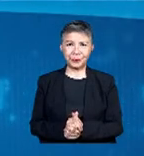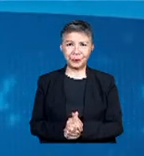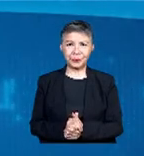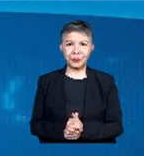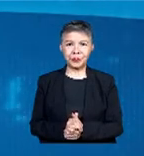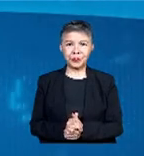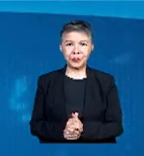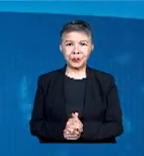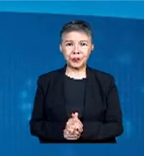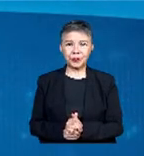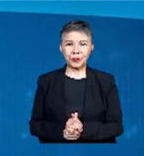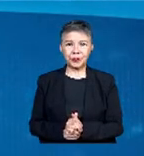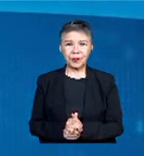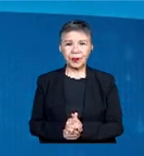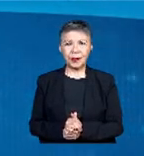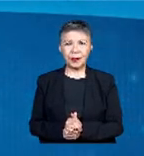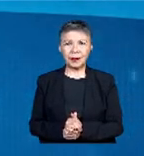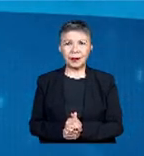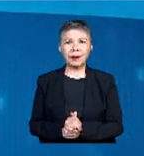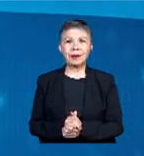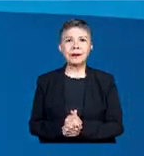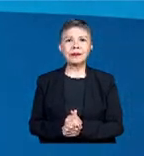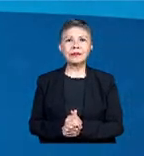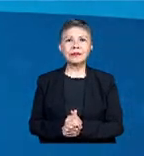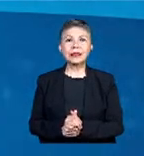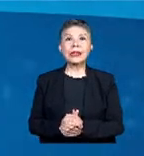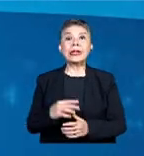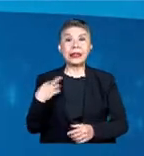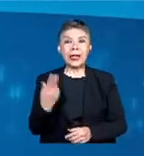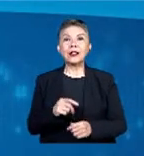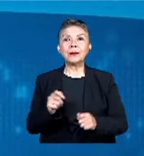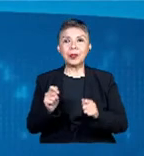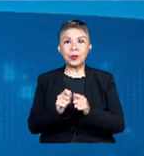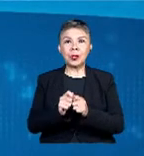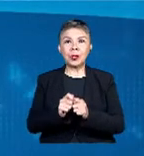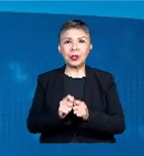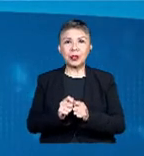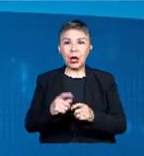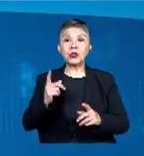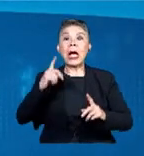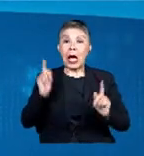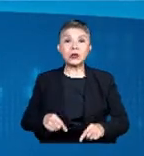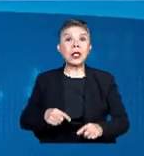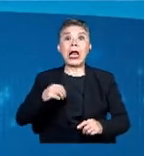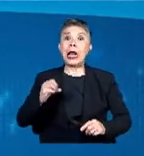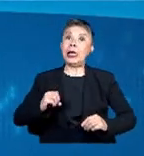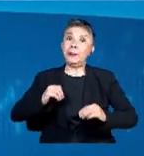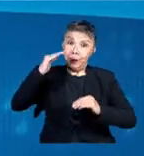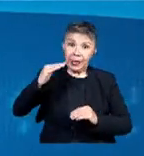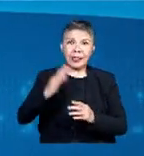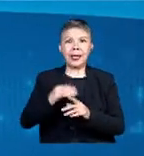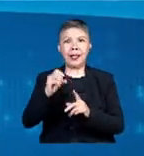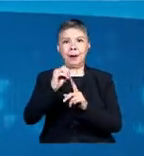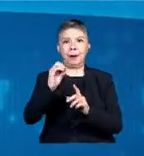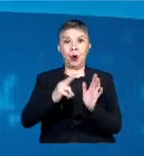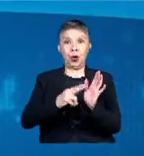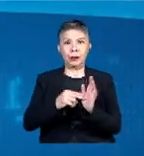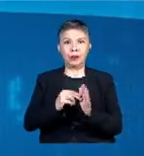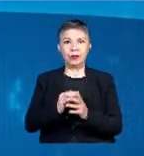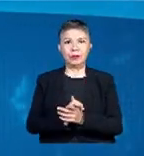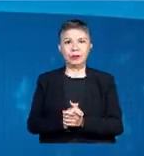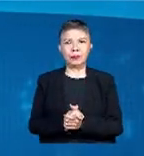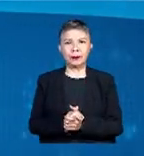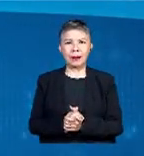pembukaan nanti tanggal 5, ini kita membuat yang mewah lebih dari PON. Dan kita sangat menghargai mereka.